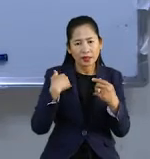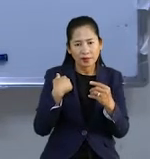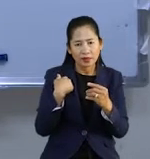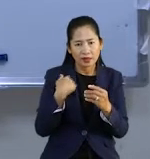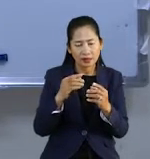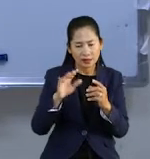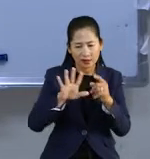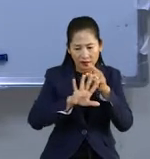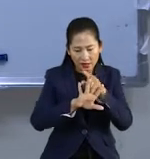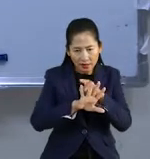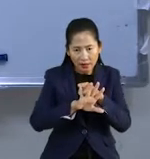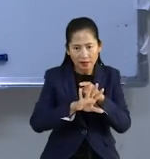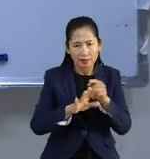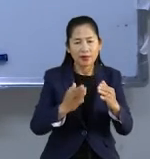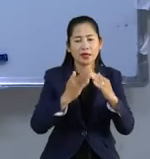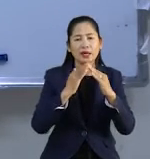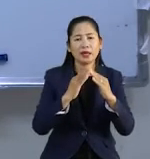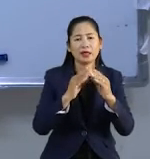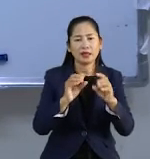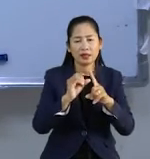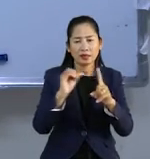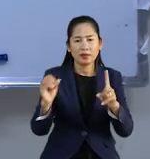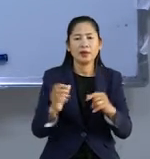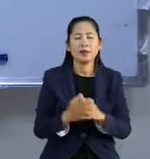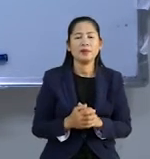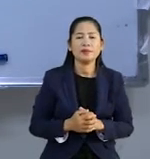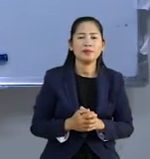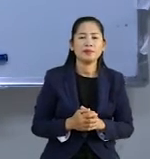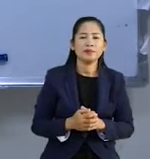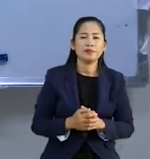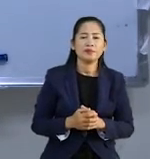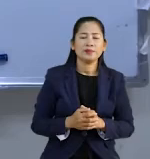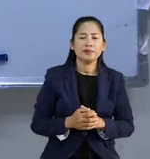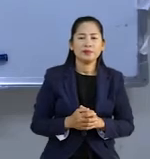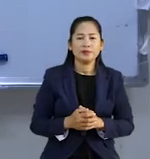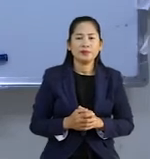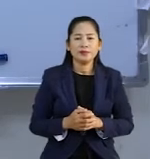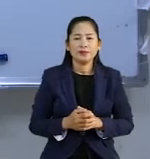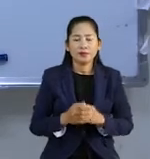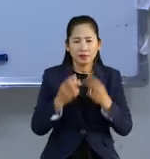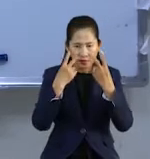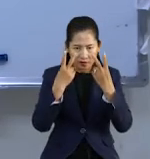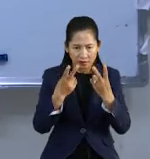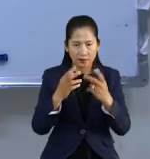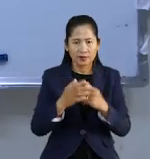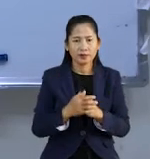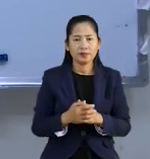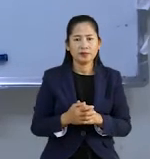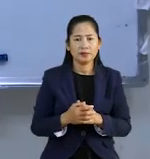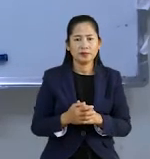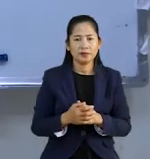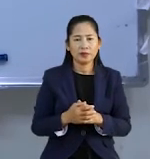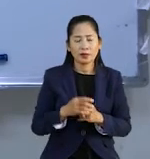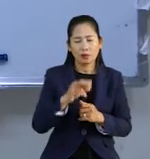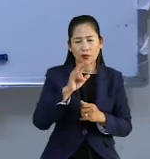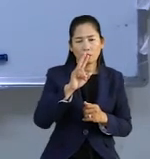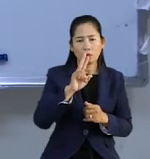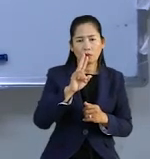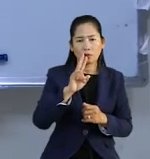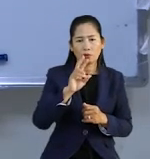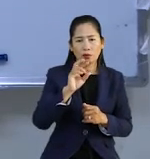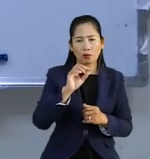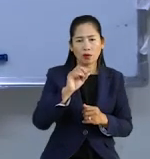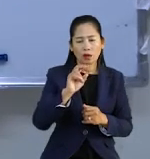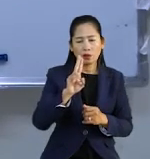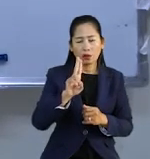ญญาผัดเลยให้ก้นบังการเจียระบาดมาดองนะก้นนะบาดจังยังเมื่อบาดสำเร็จอ้อยังมีเ